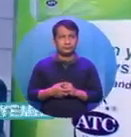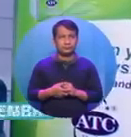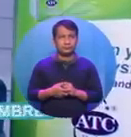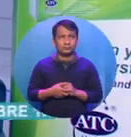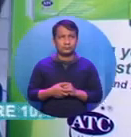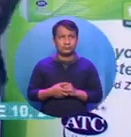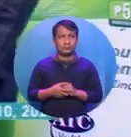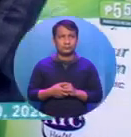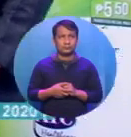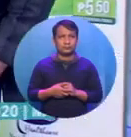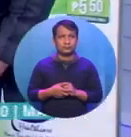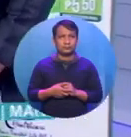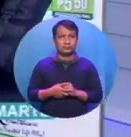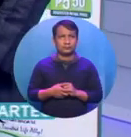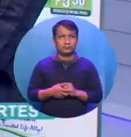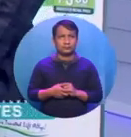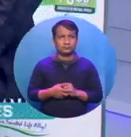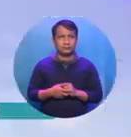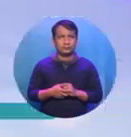Okay.